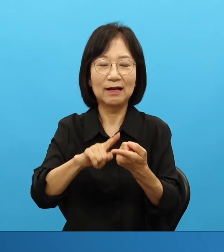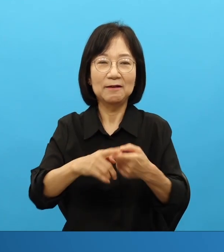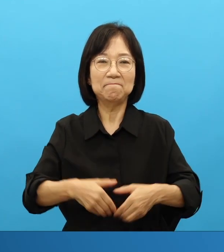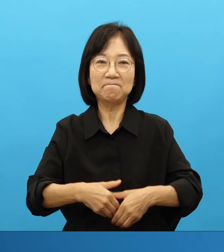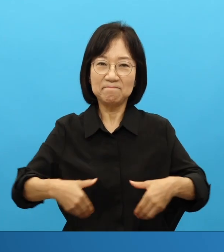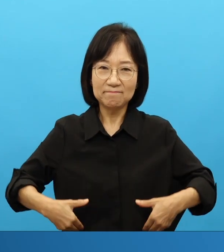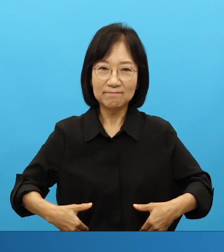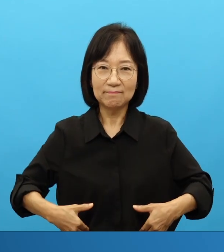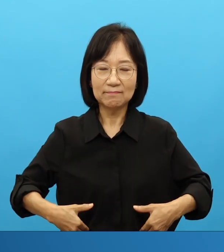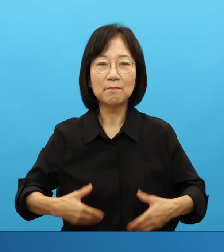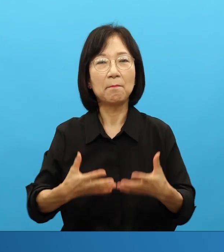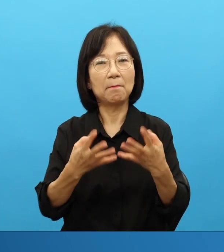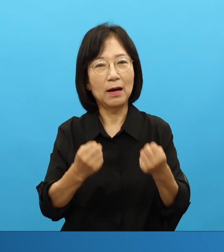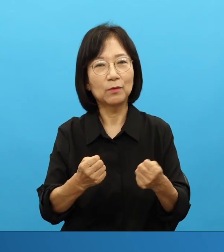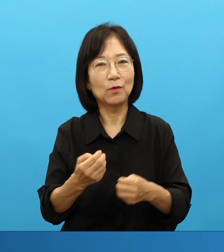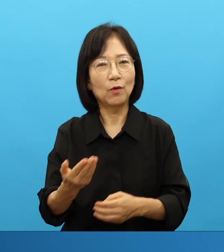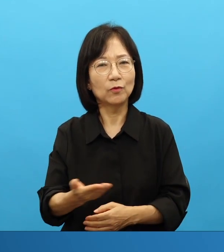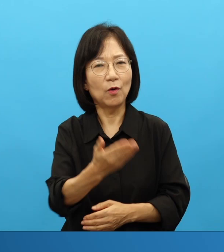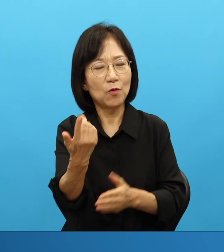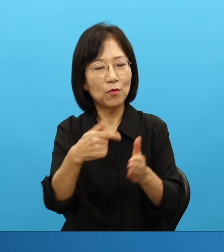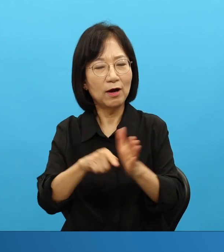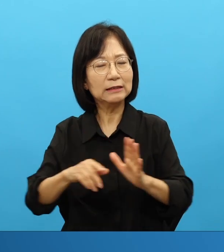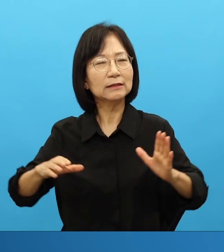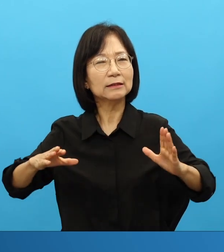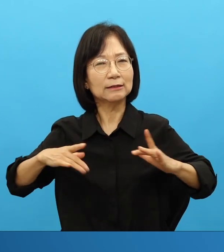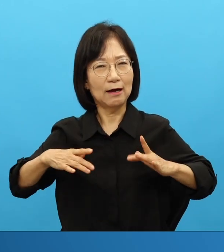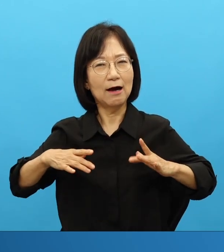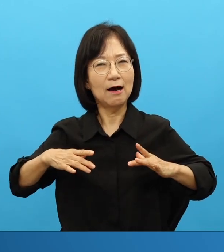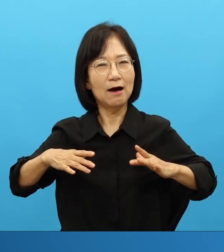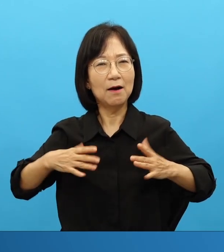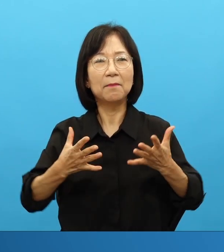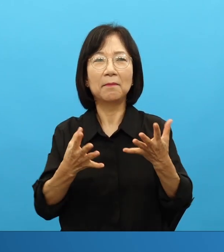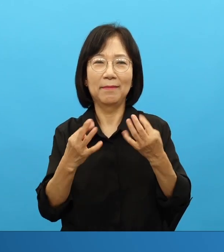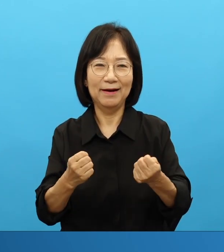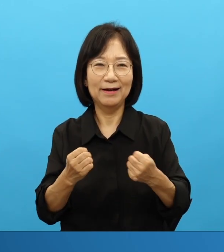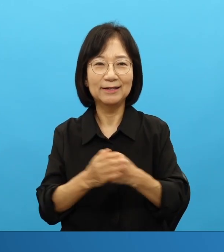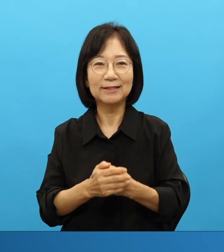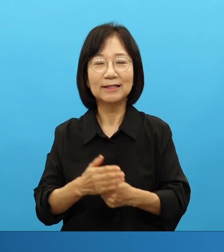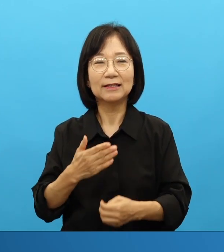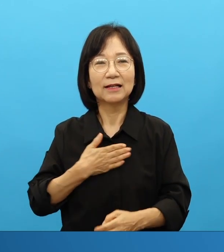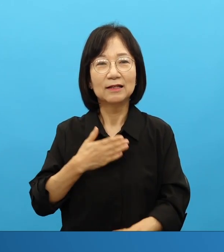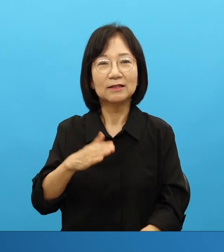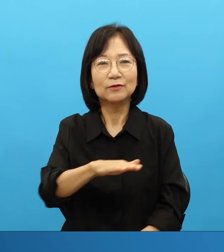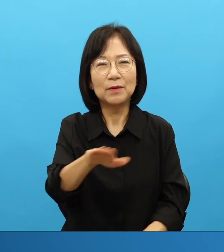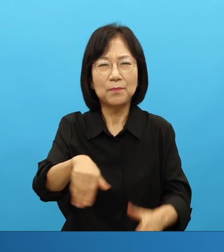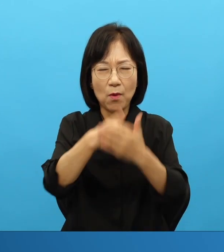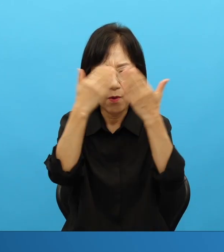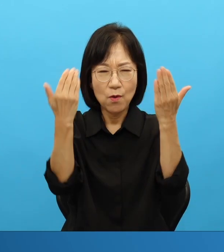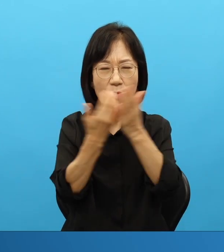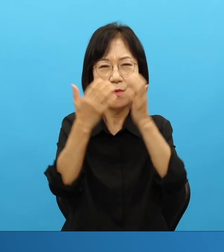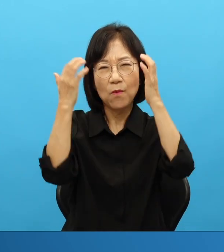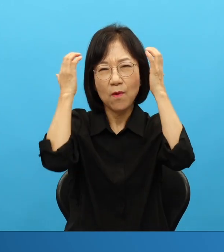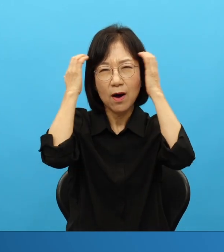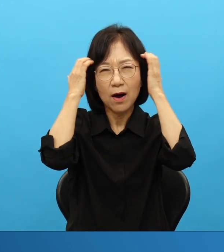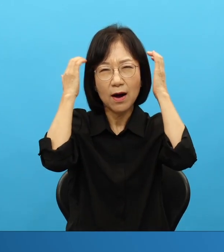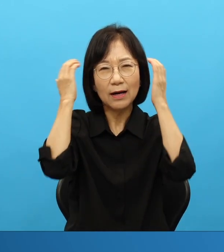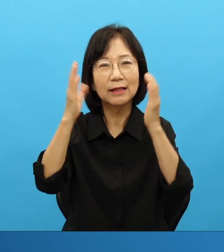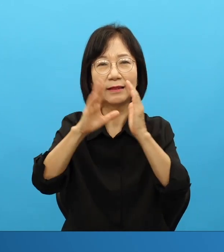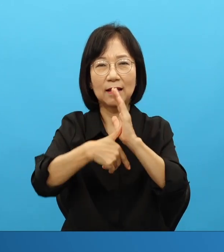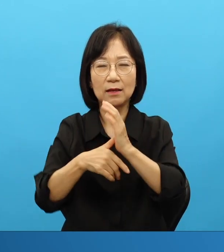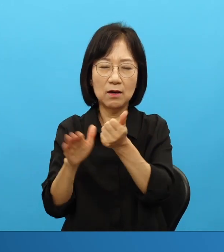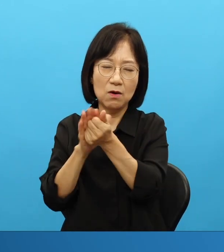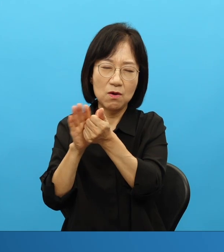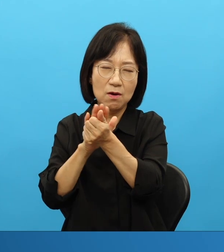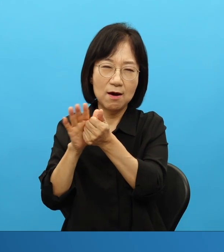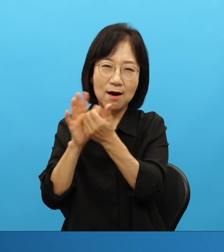향하여 담대한 것도 많고 너희를 위하여 자랑하는 것도 많으니 내가 우리의 모든 환난 가운데서